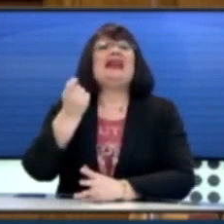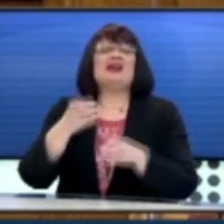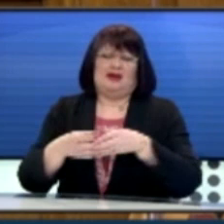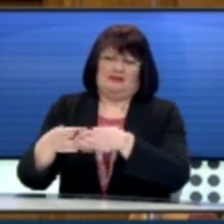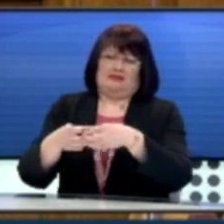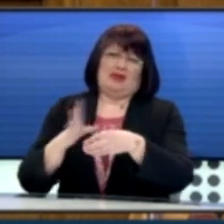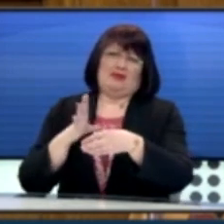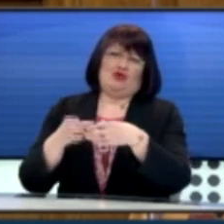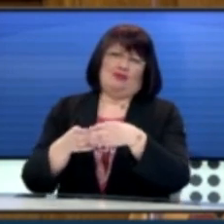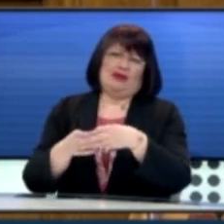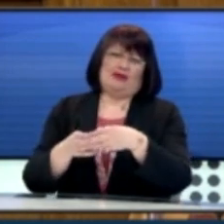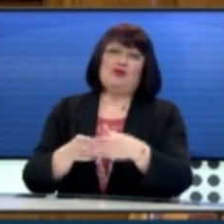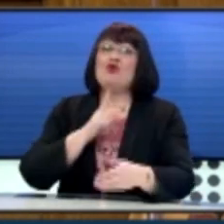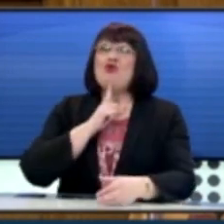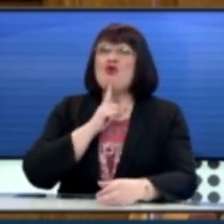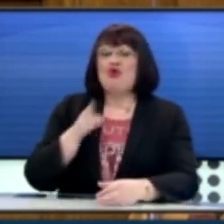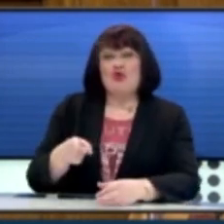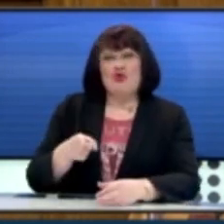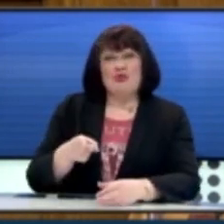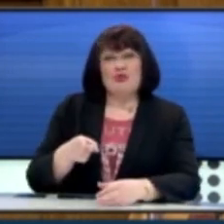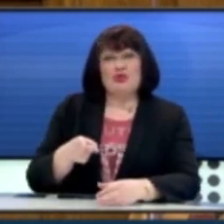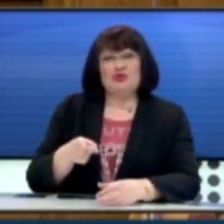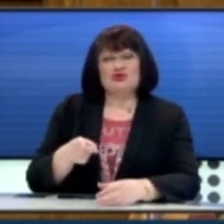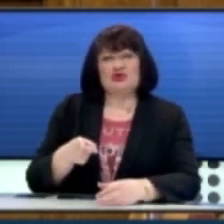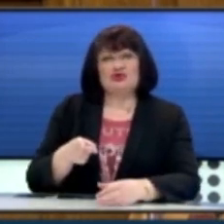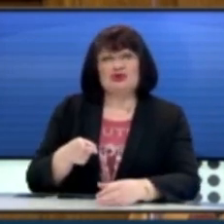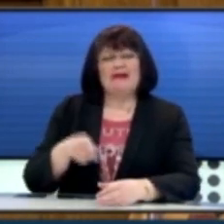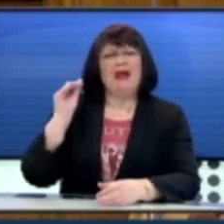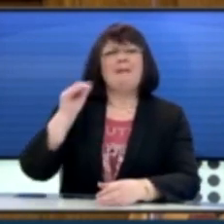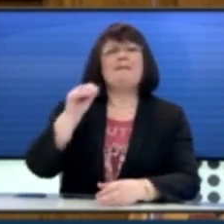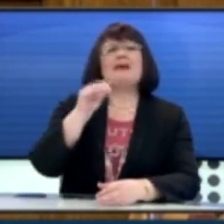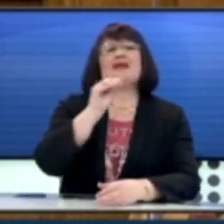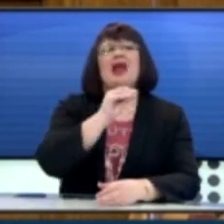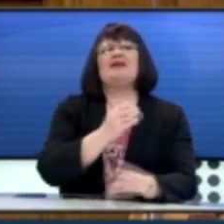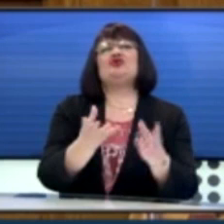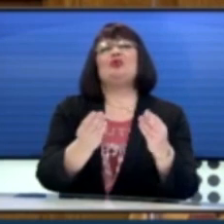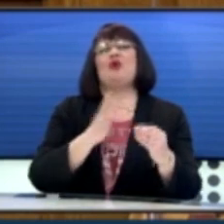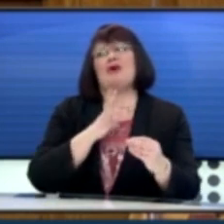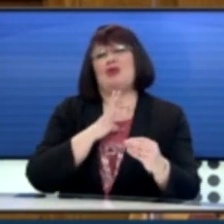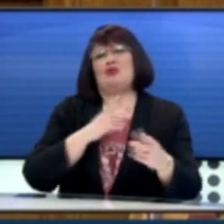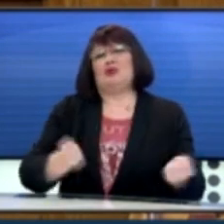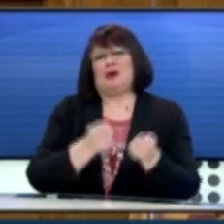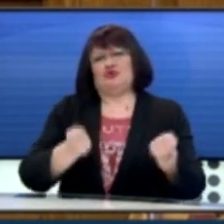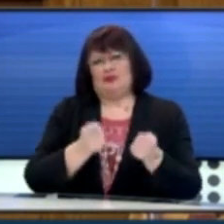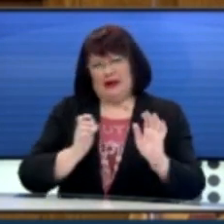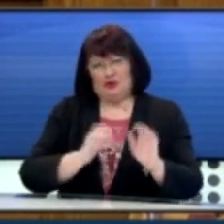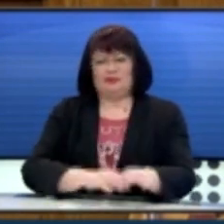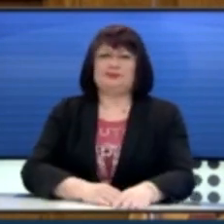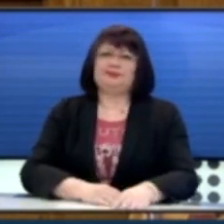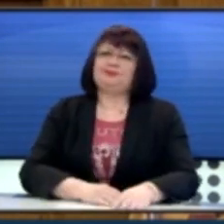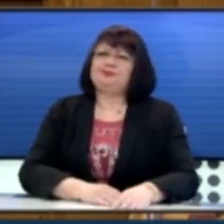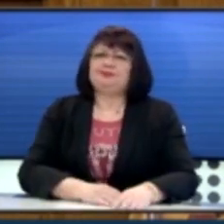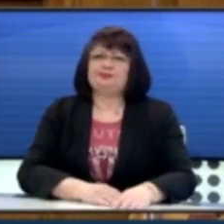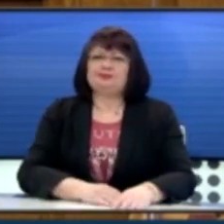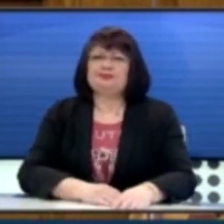ολίγων και θα πατήσει όπως και πριν πάνω στην άγρια εκμετάλλευση των πολλών, των εργαζομένων. Δεν θα